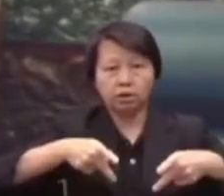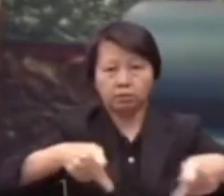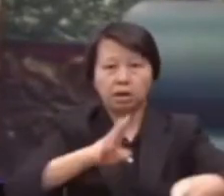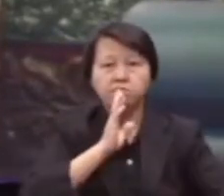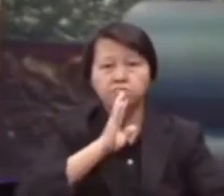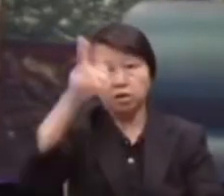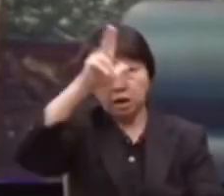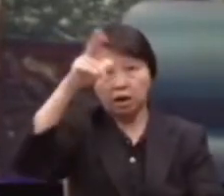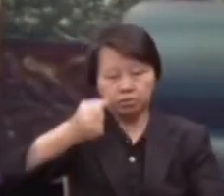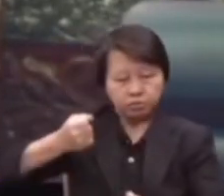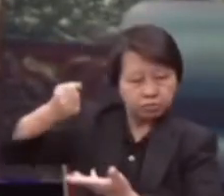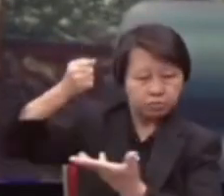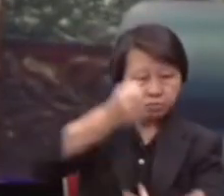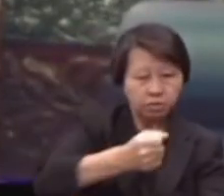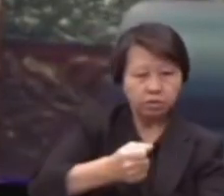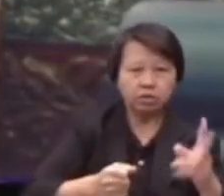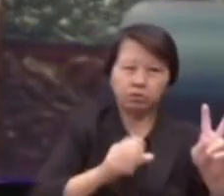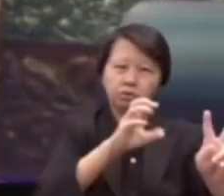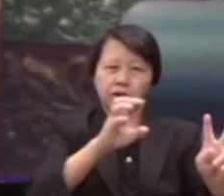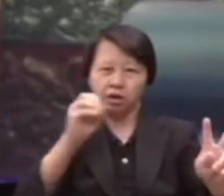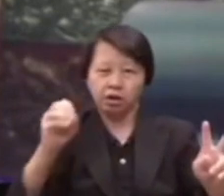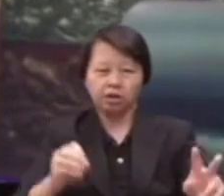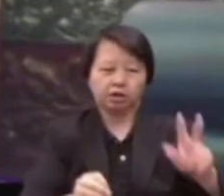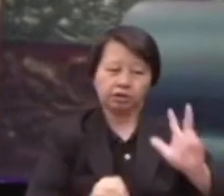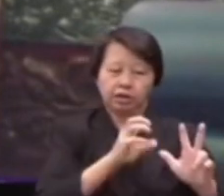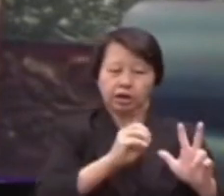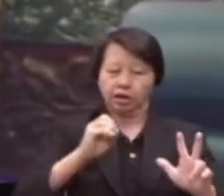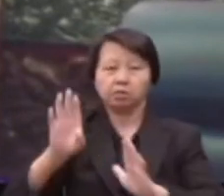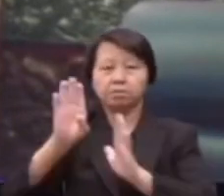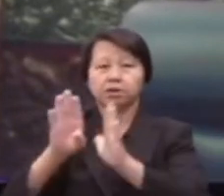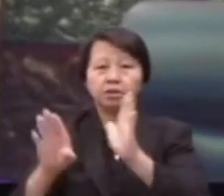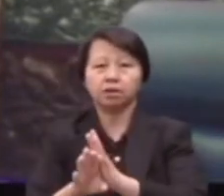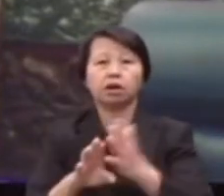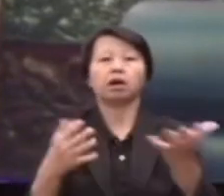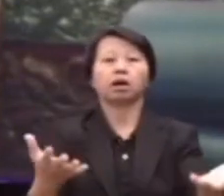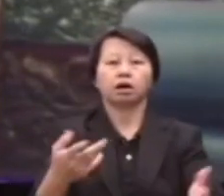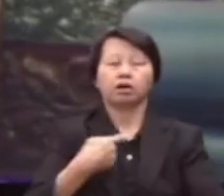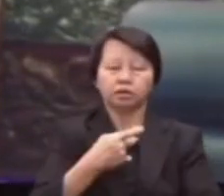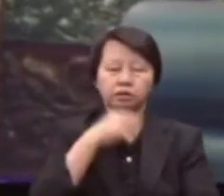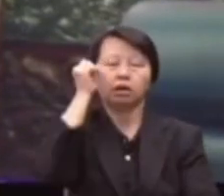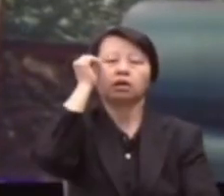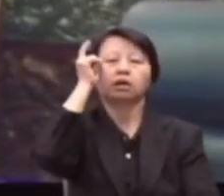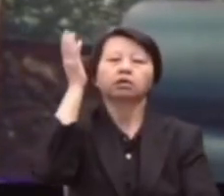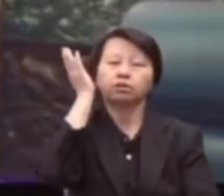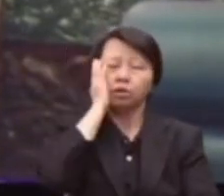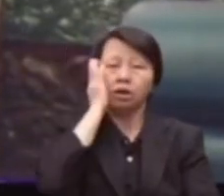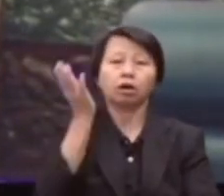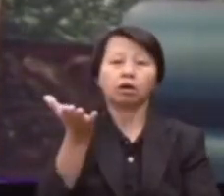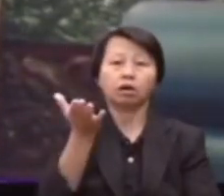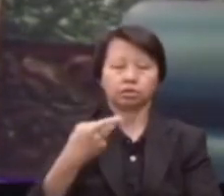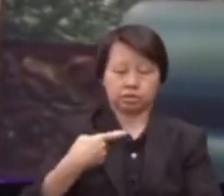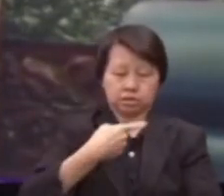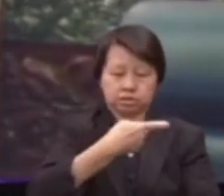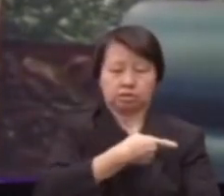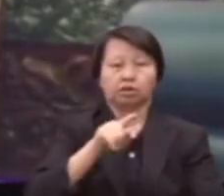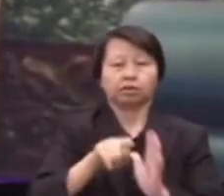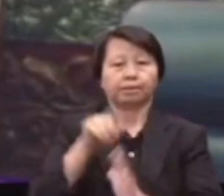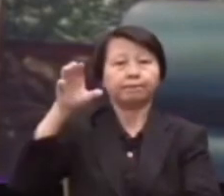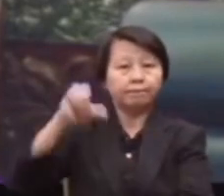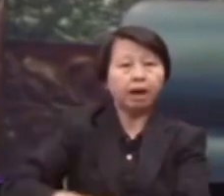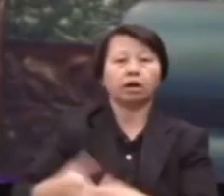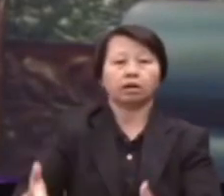kerajaan boleh memperuntukkan 200-300 bilion, kita juga sedar bahawa kami